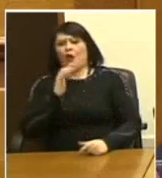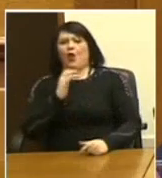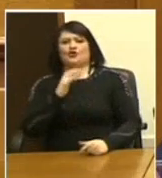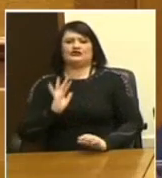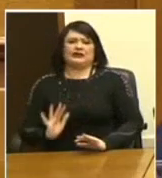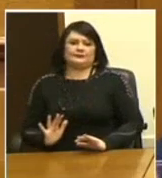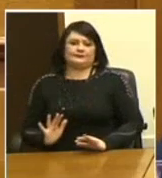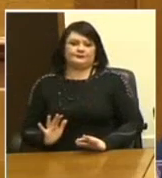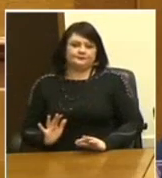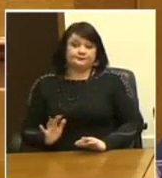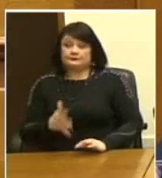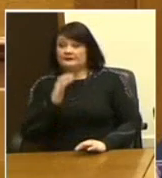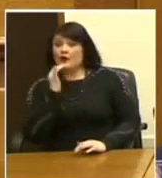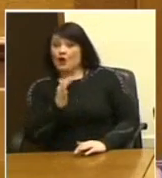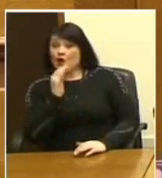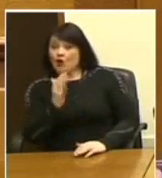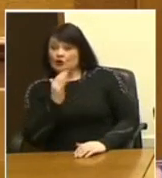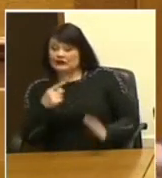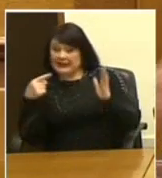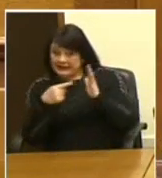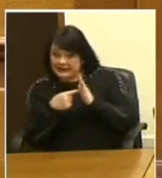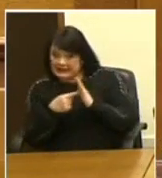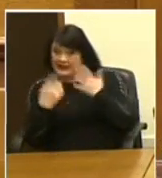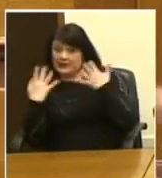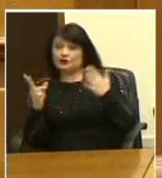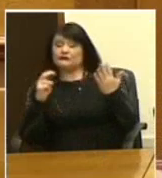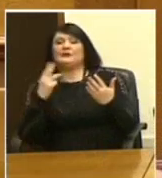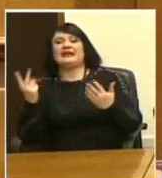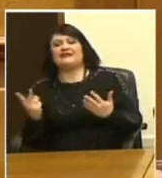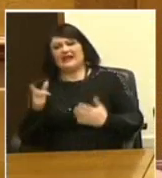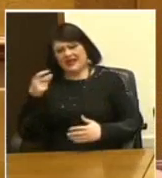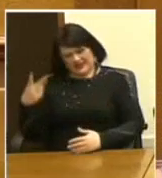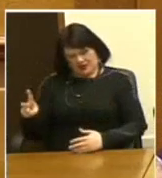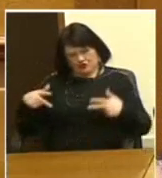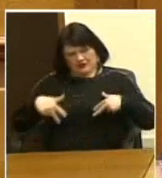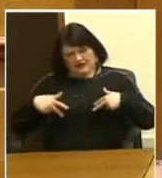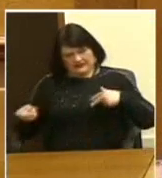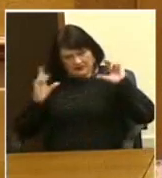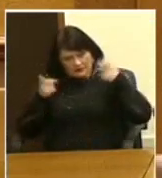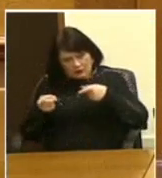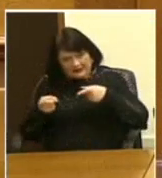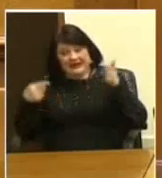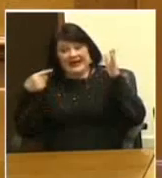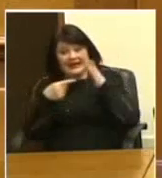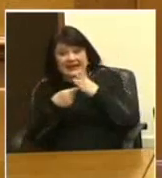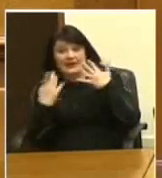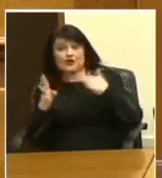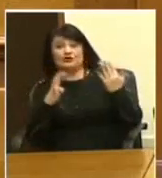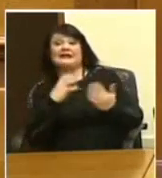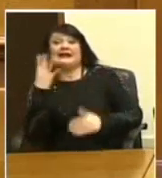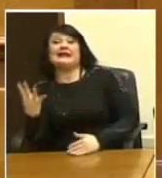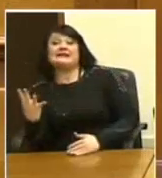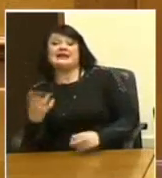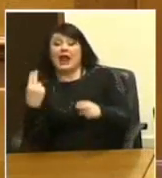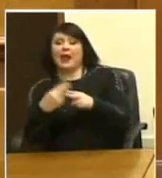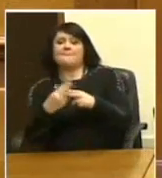οποία αναγνωρίστηκε το 1977 με δικές σας κυβερνήσεις και βεβαίως το 1994 καταγράφηκε και